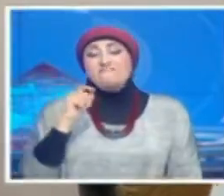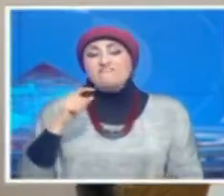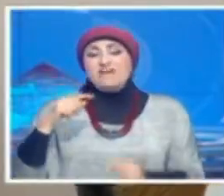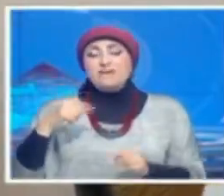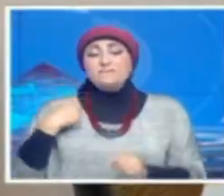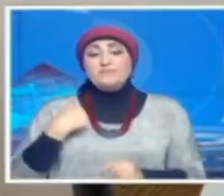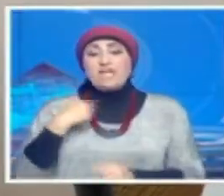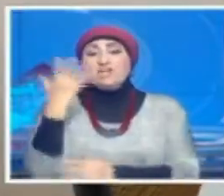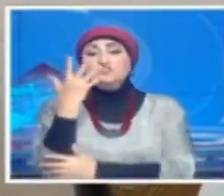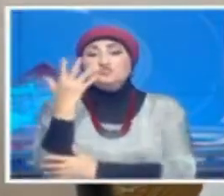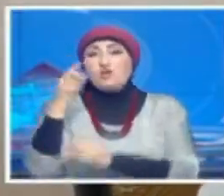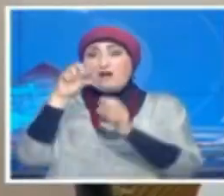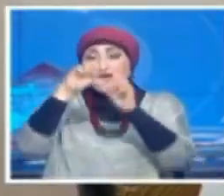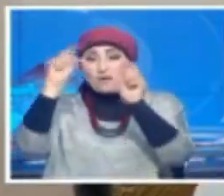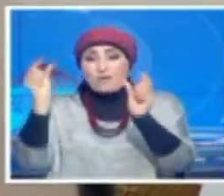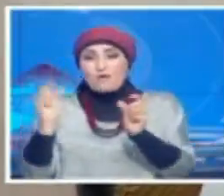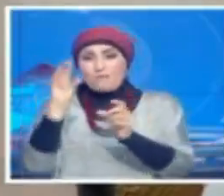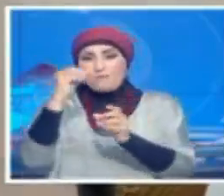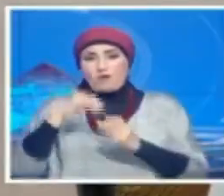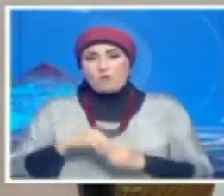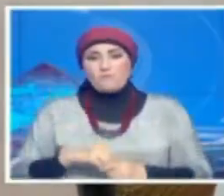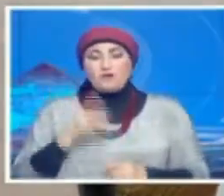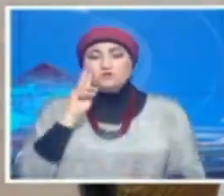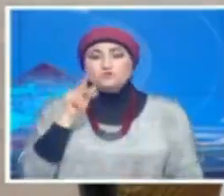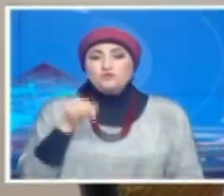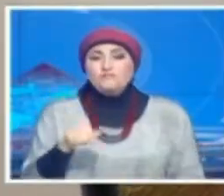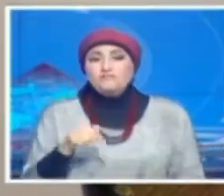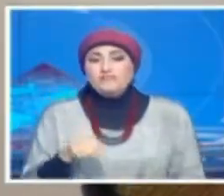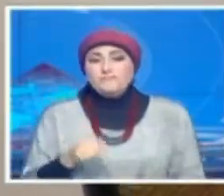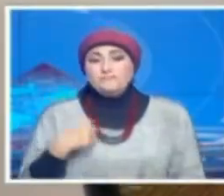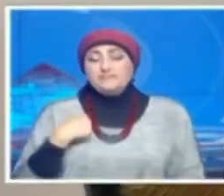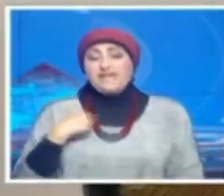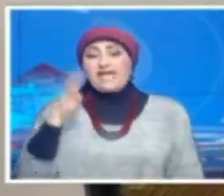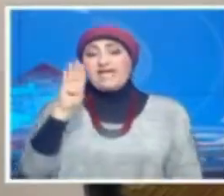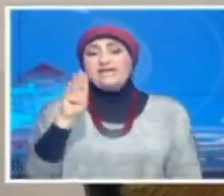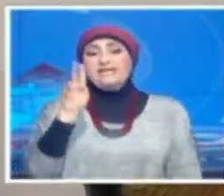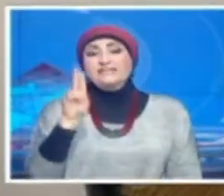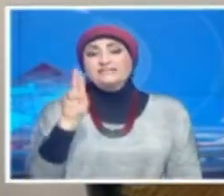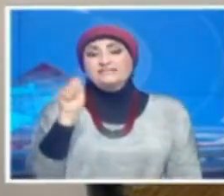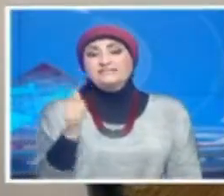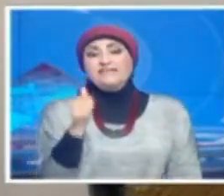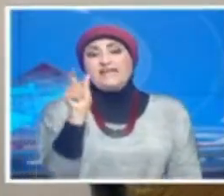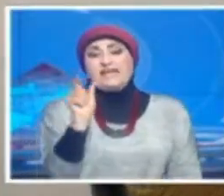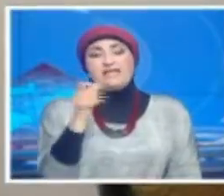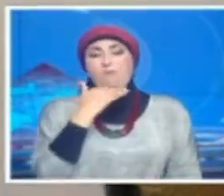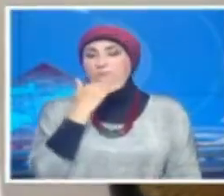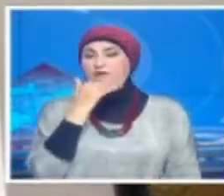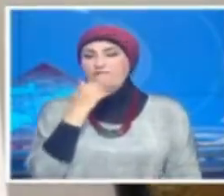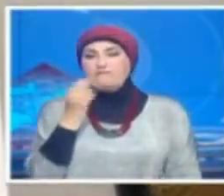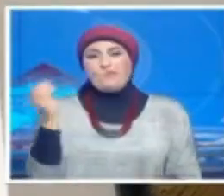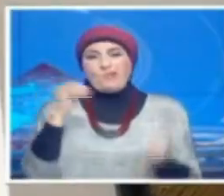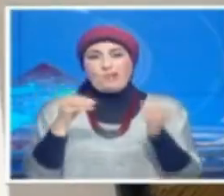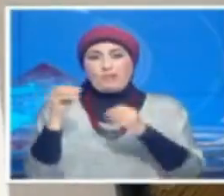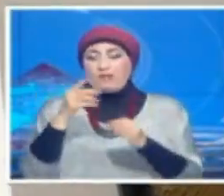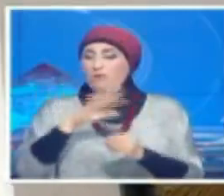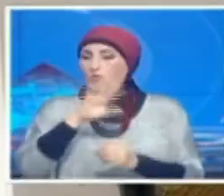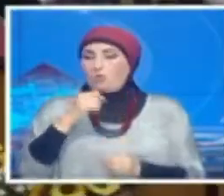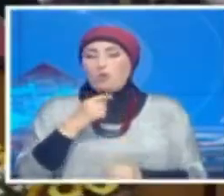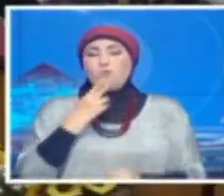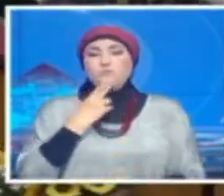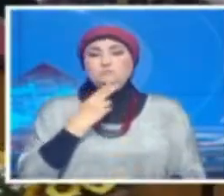وعملنا كتجربة مثلا حضرتك ازاي طبعا حضرتك شايفة ده كتان 100% ما فيهوش اي مواد ضارة، كلها صديقة